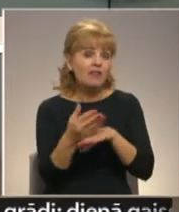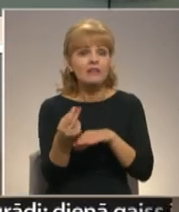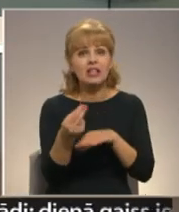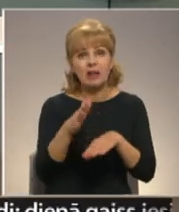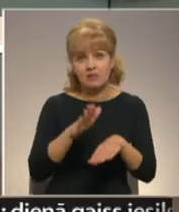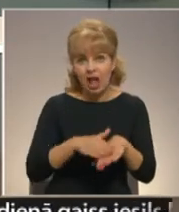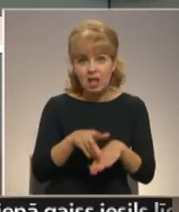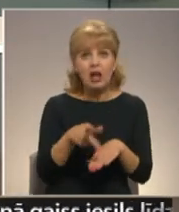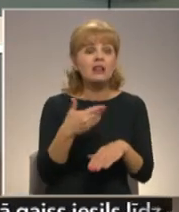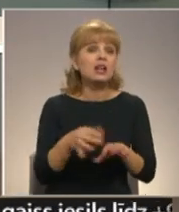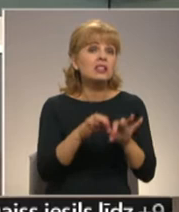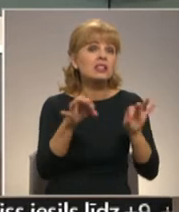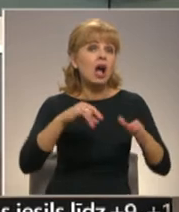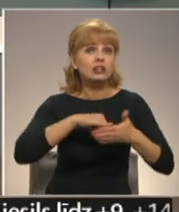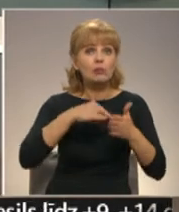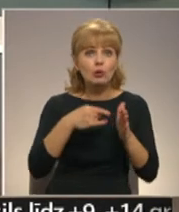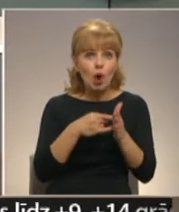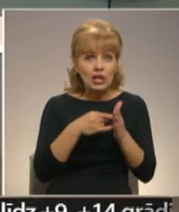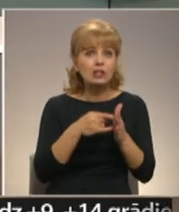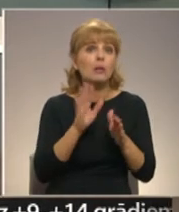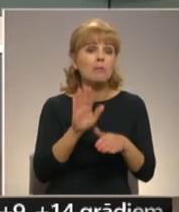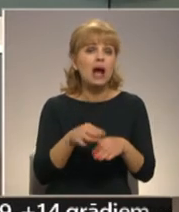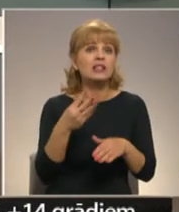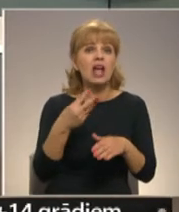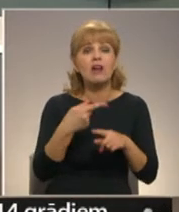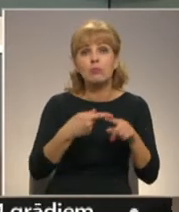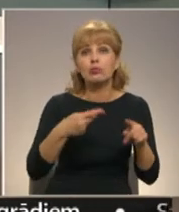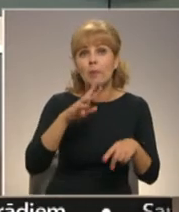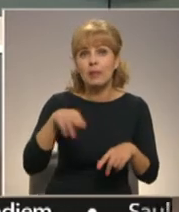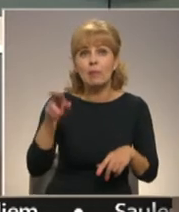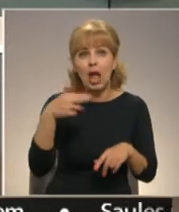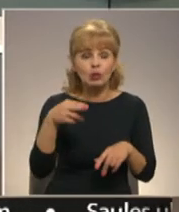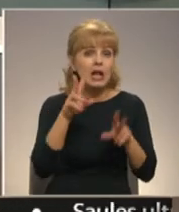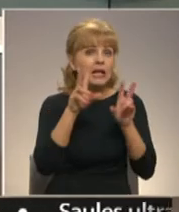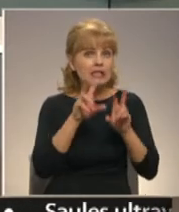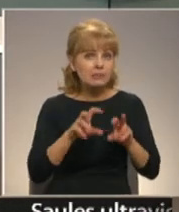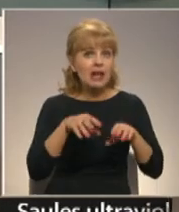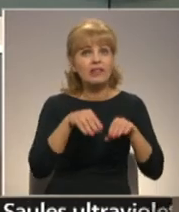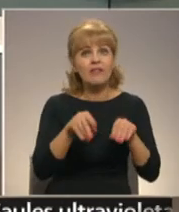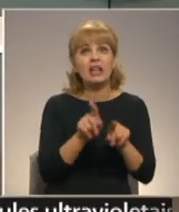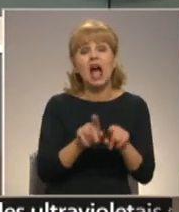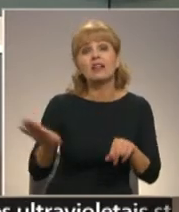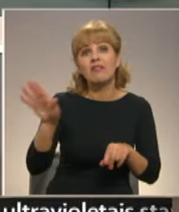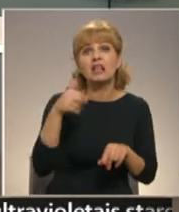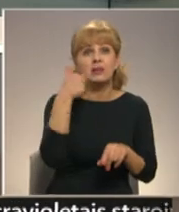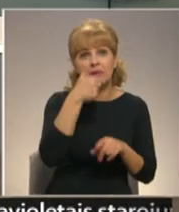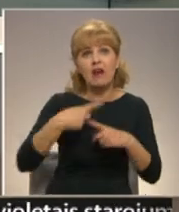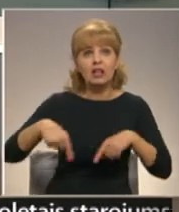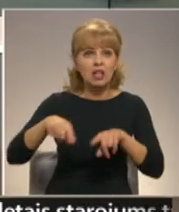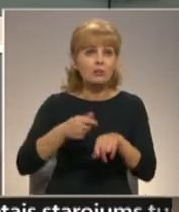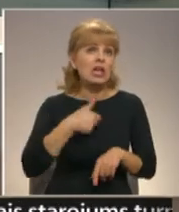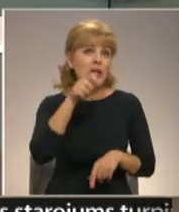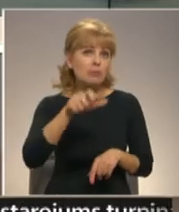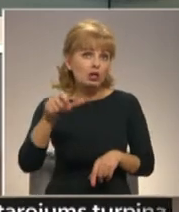9,5 miljoniem eiro izpēti tiks veikta gan valsts, gan privātajās teritorijās, kuru īpašnieks par to iepriekš informēs. Turpina